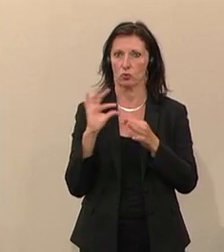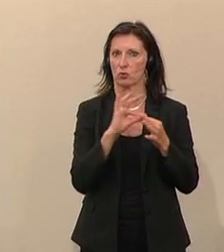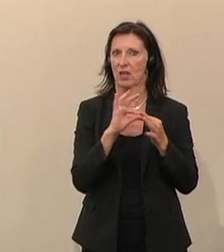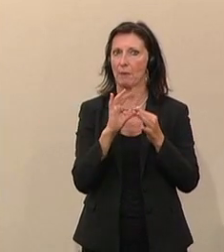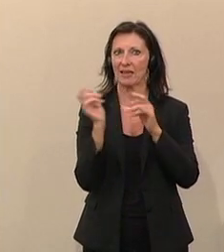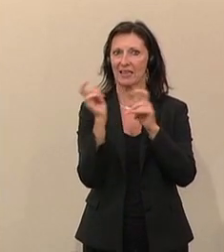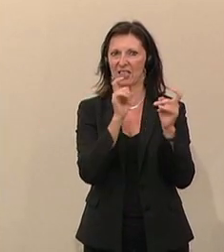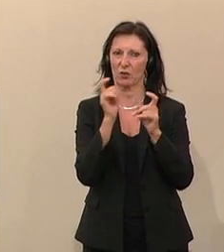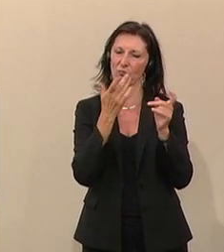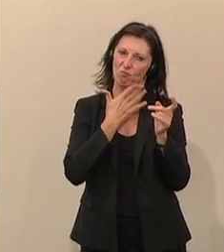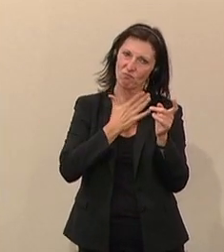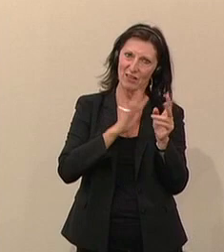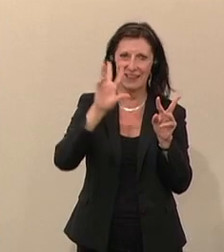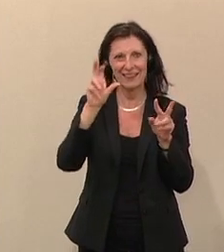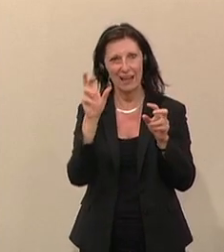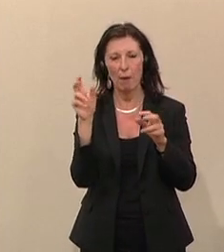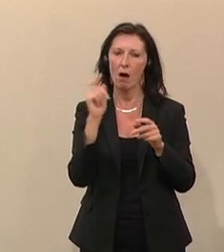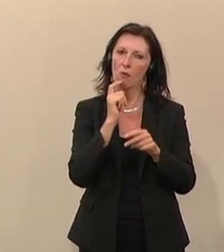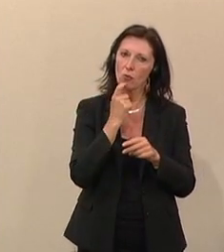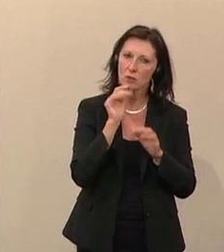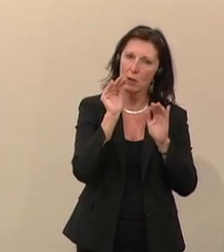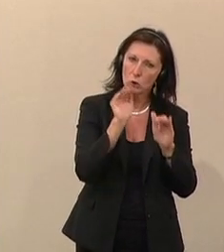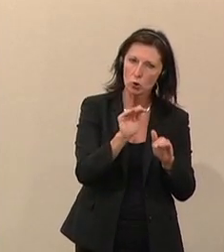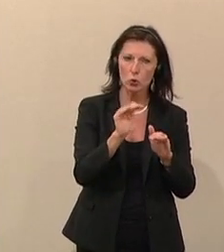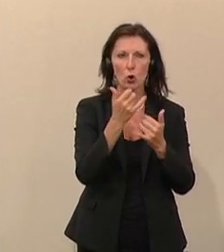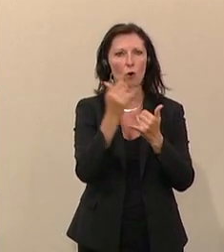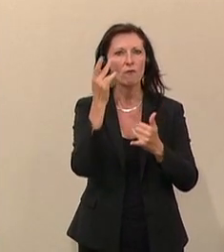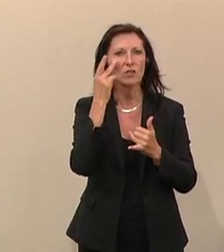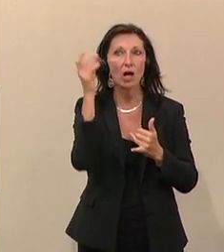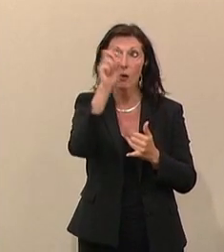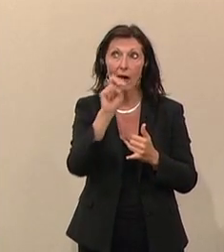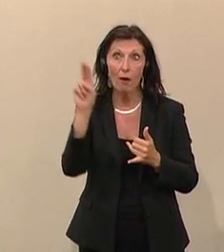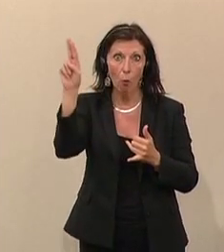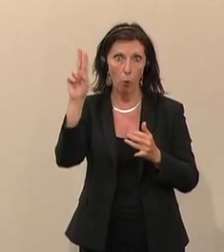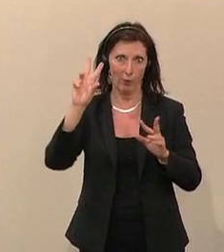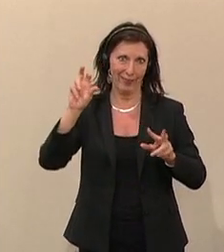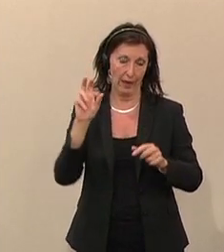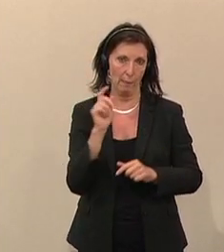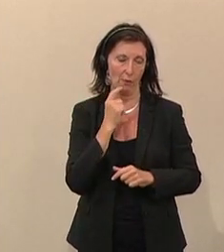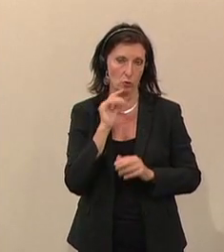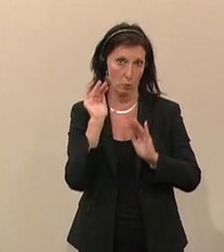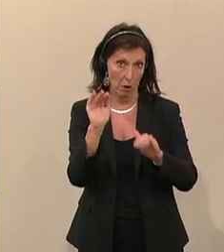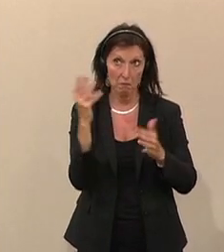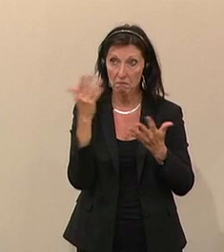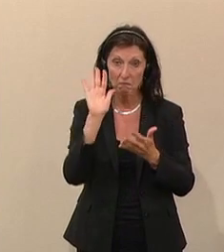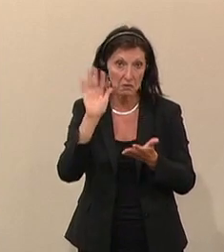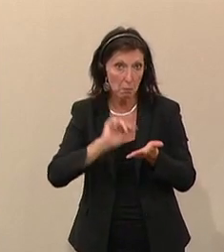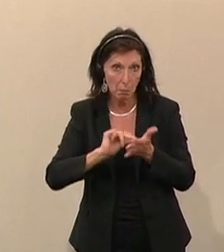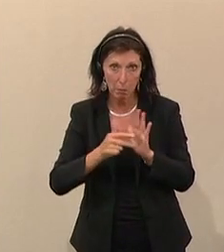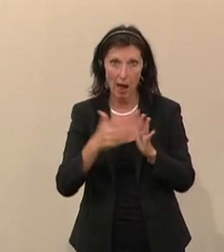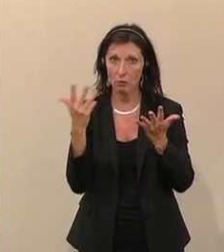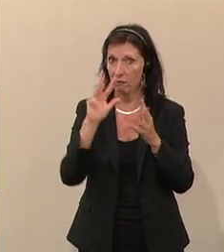zum konsumentenschutz und wo es auf eu ebene im bereich konsumentenschutz geplant ist oder welche themen gerade